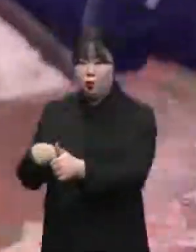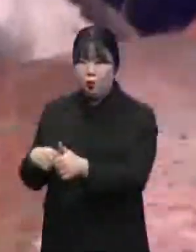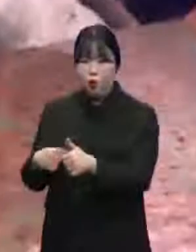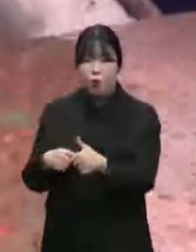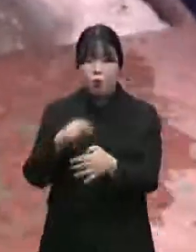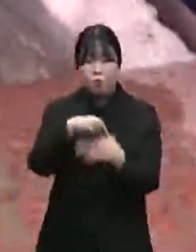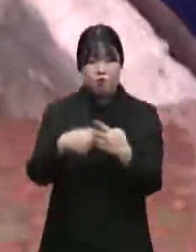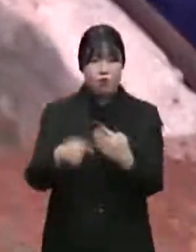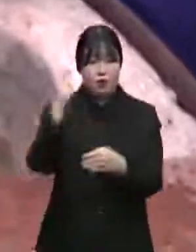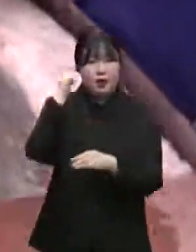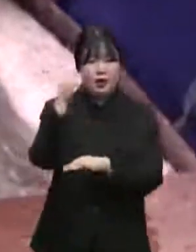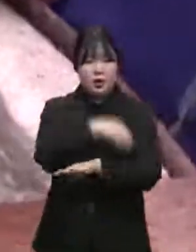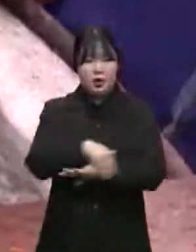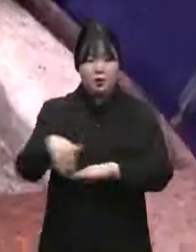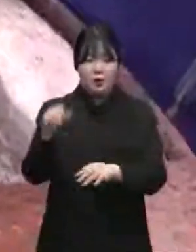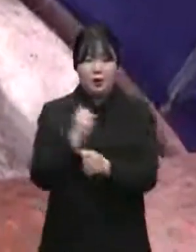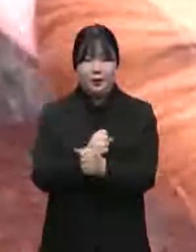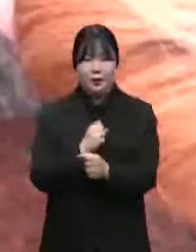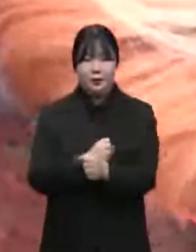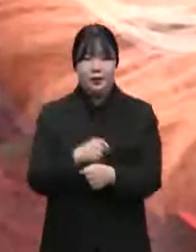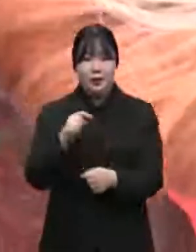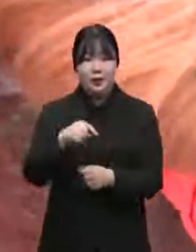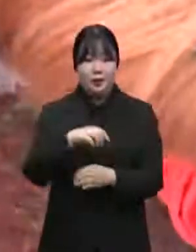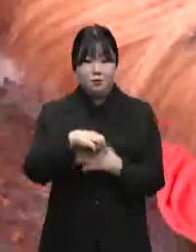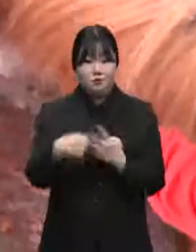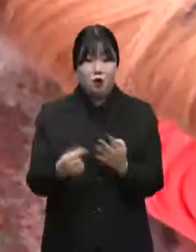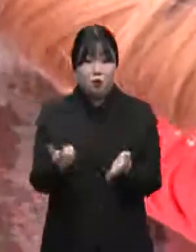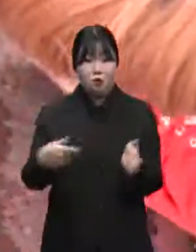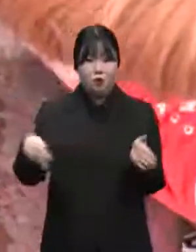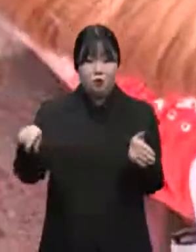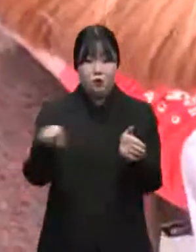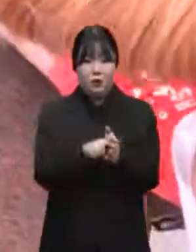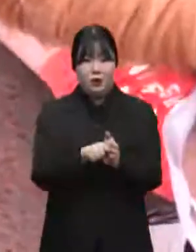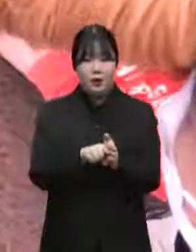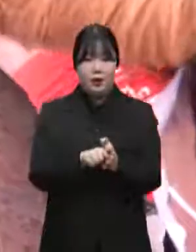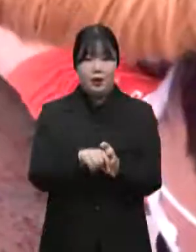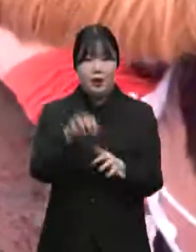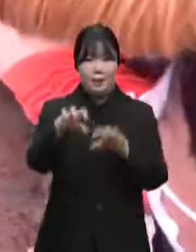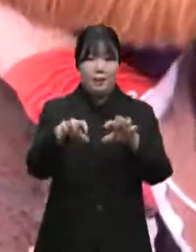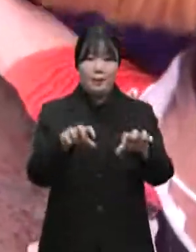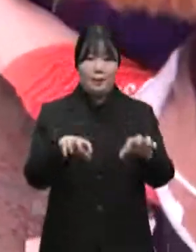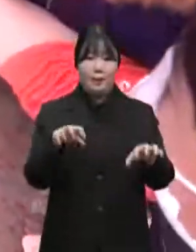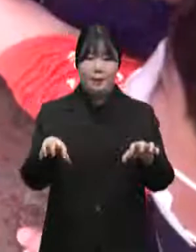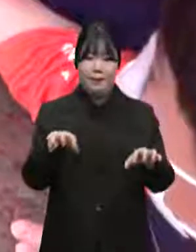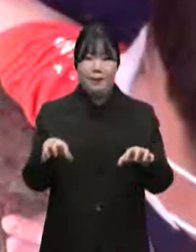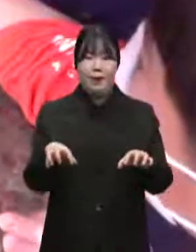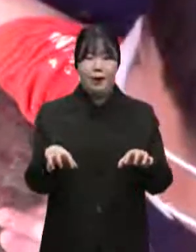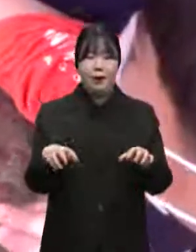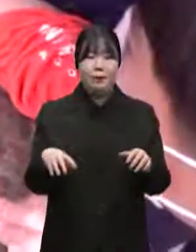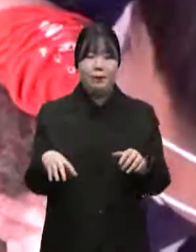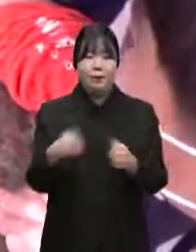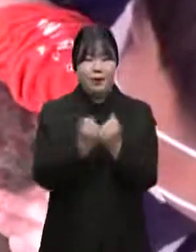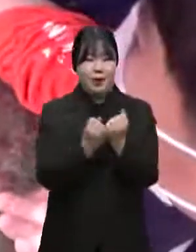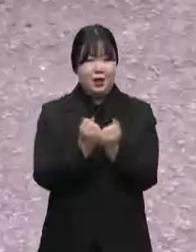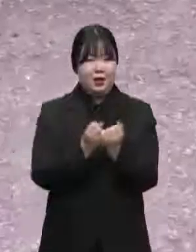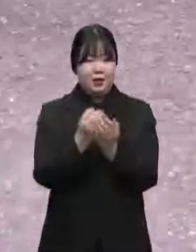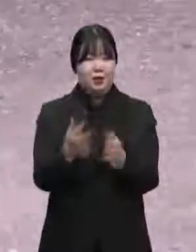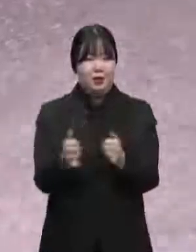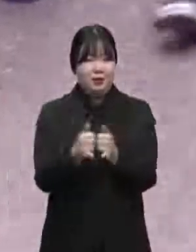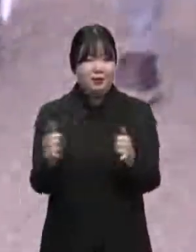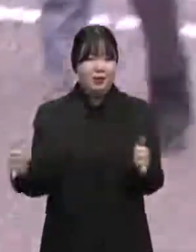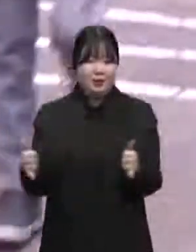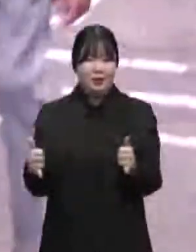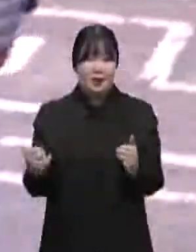프로그램을 기획 하였습니다 2% 오늘 위해 마을 해서 싸 19명을 양성 했으며 10개 탐방 코스 와